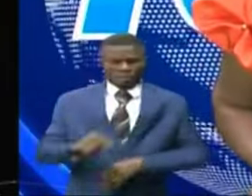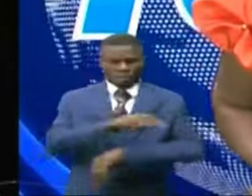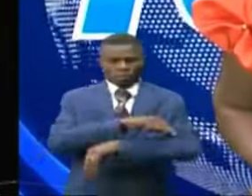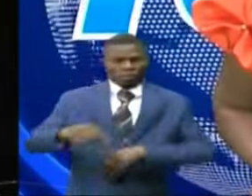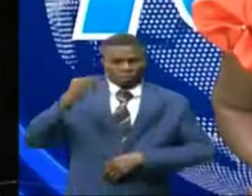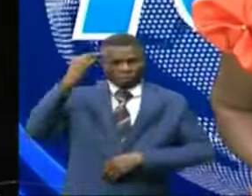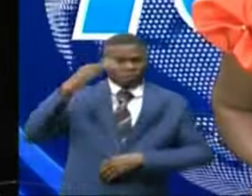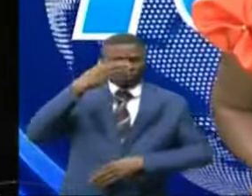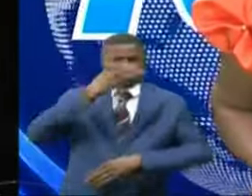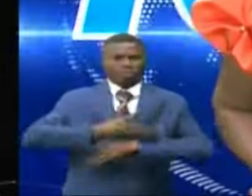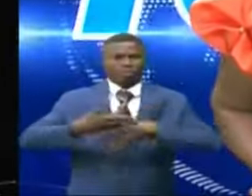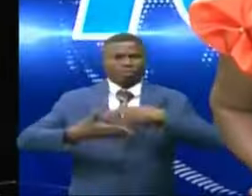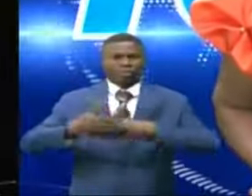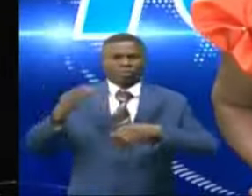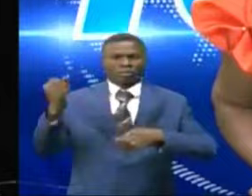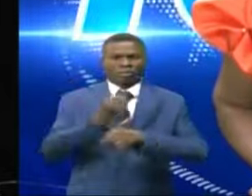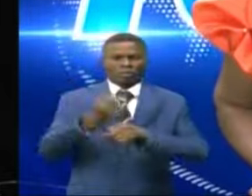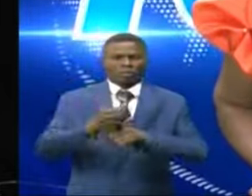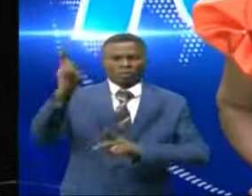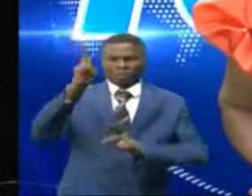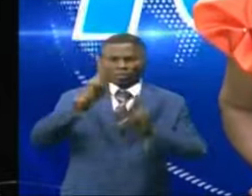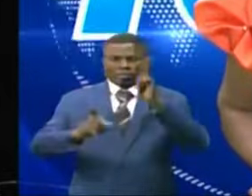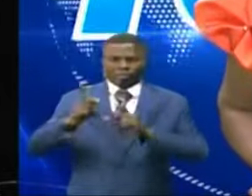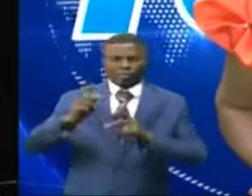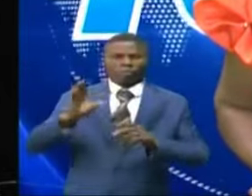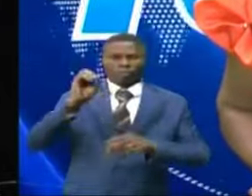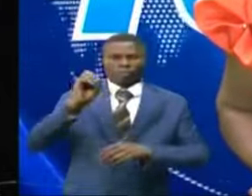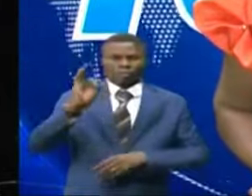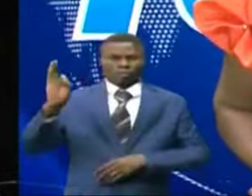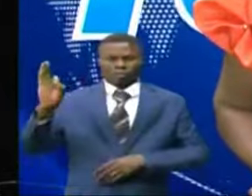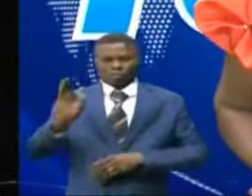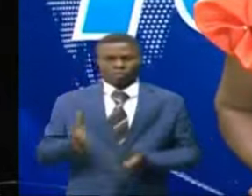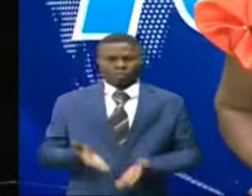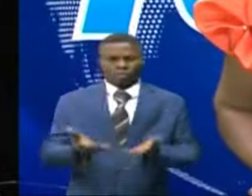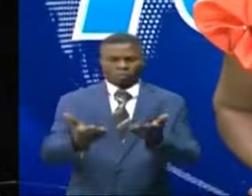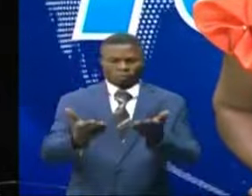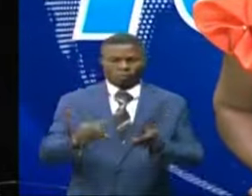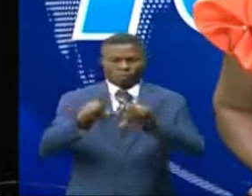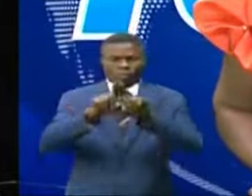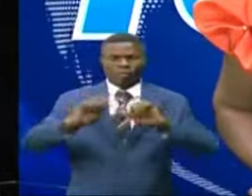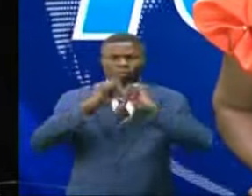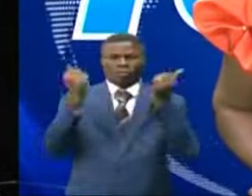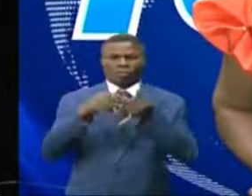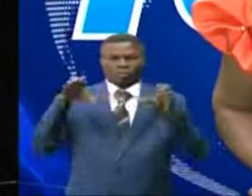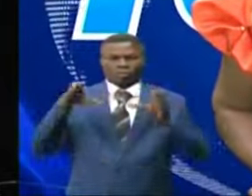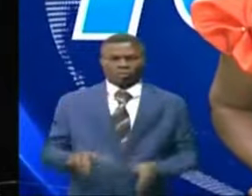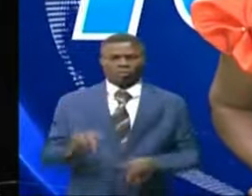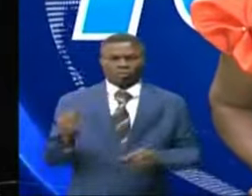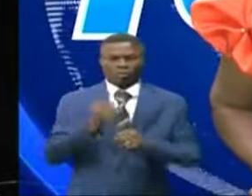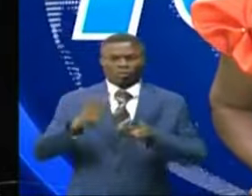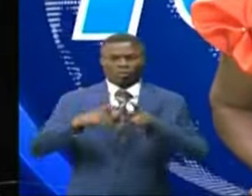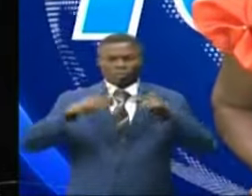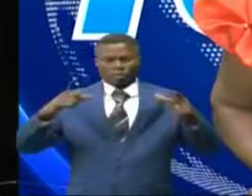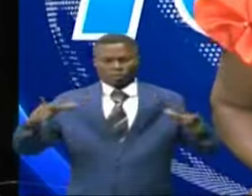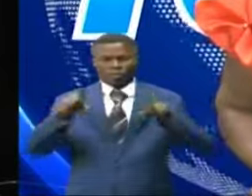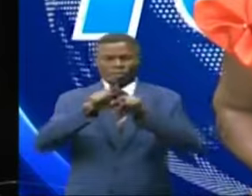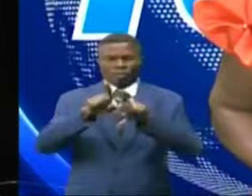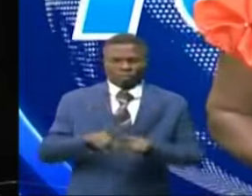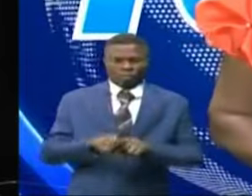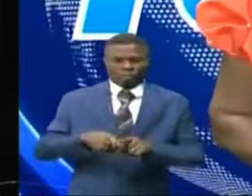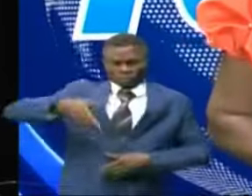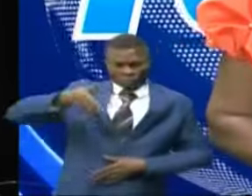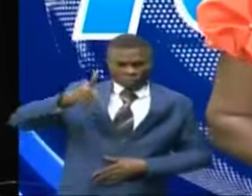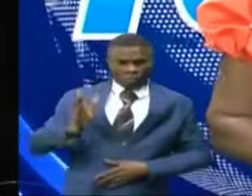des Infrastructures et Travaux Publics de l'Office de route et ceux de l'Agence congolaise des grands travaux ainsi que les